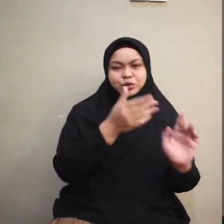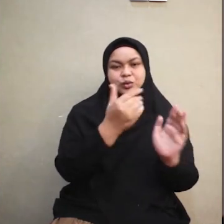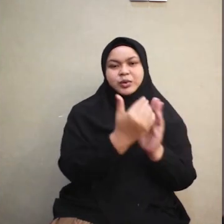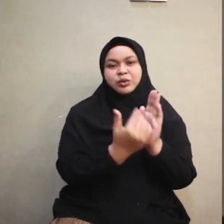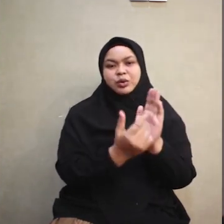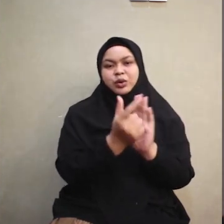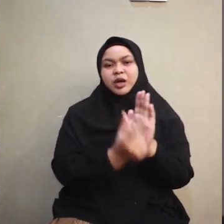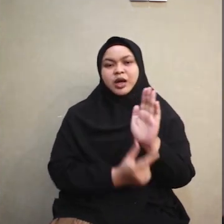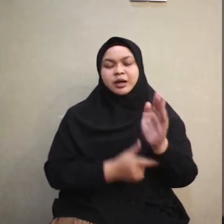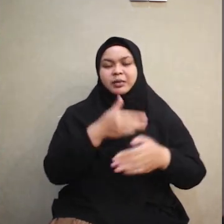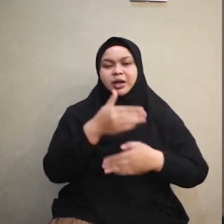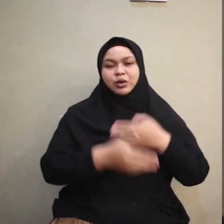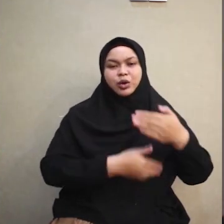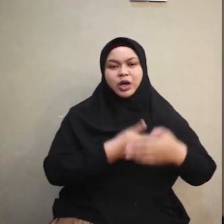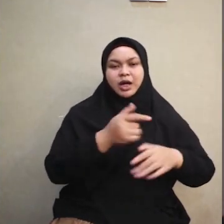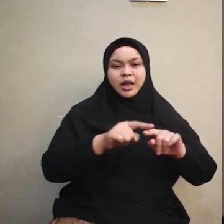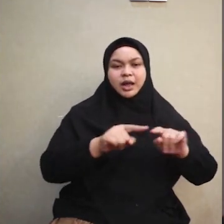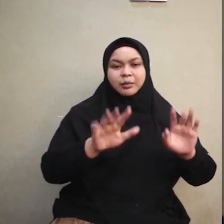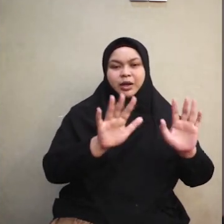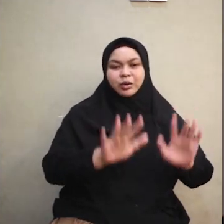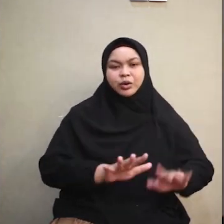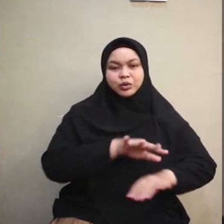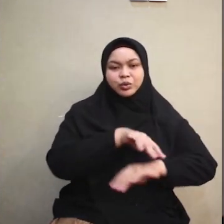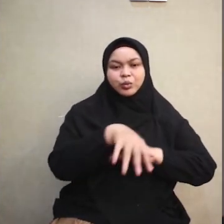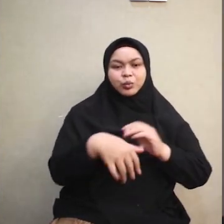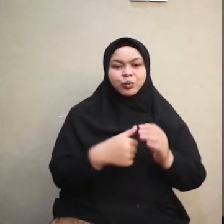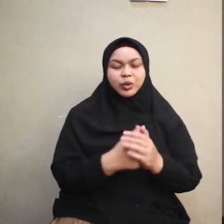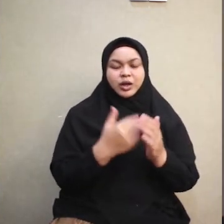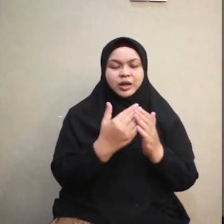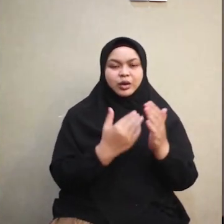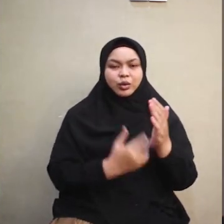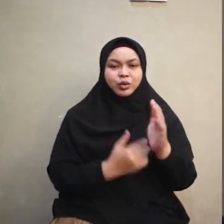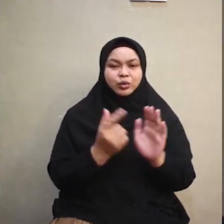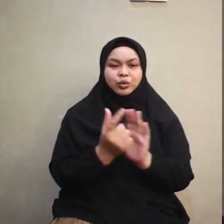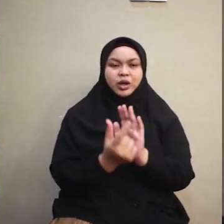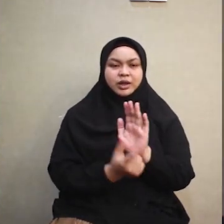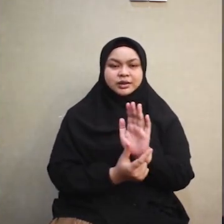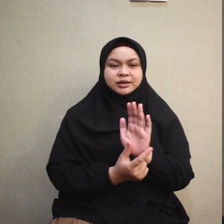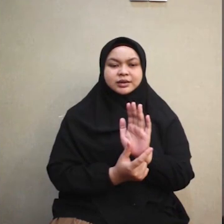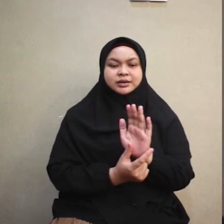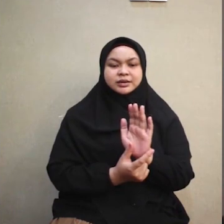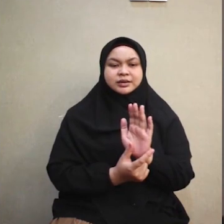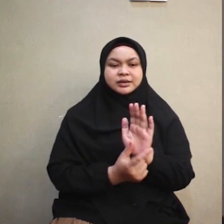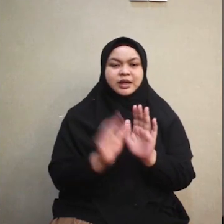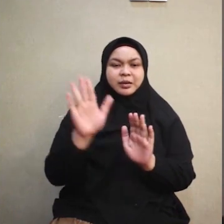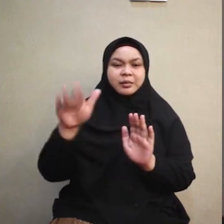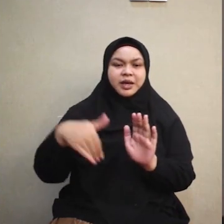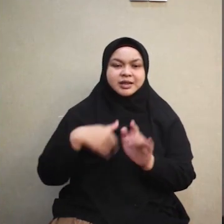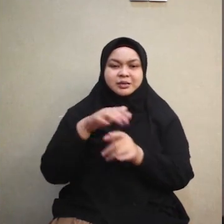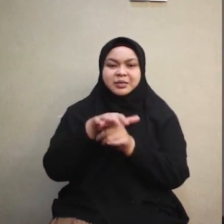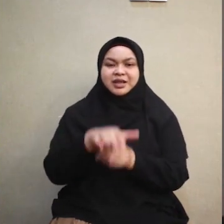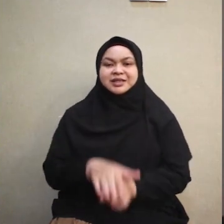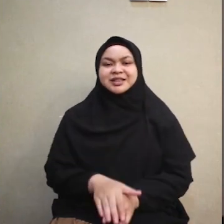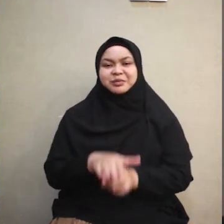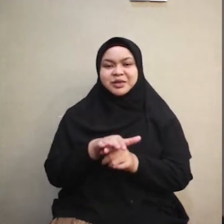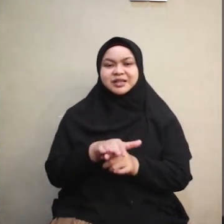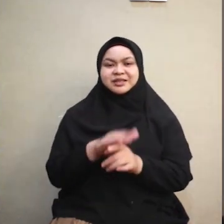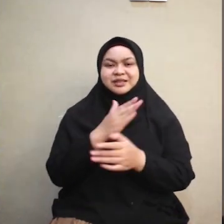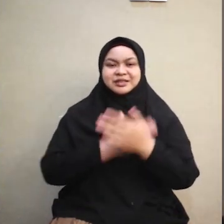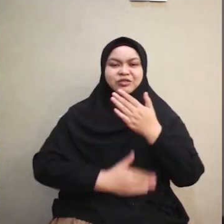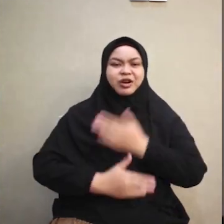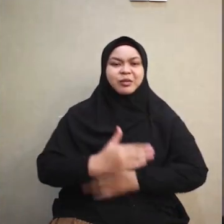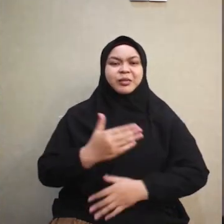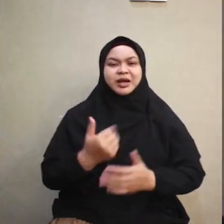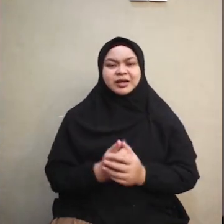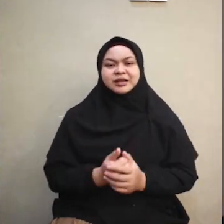sementara semua ketentuan peraturan perundang-undangan masih mendiskriminasikan disabilitas nah